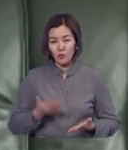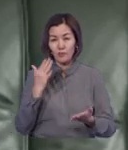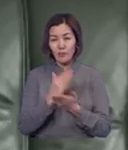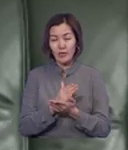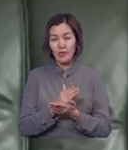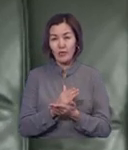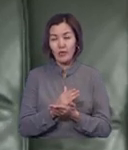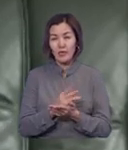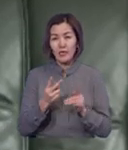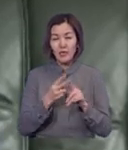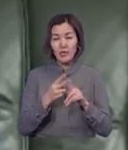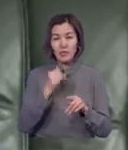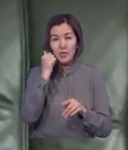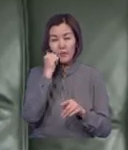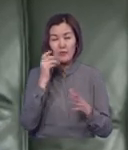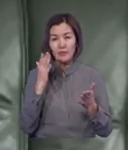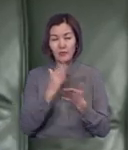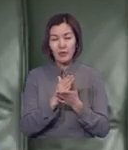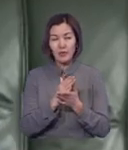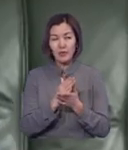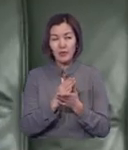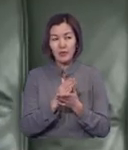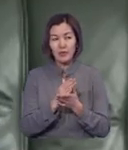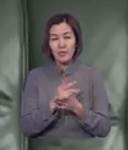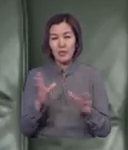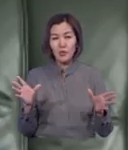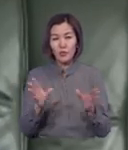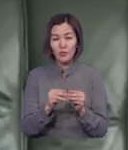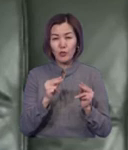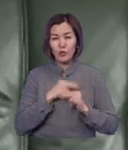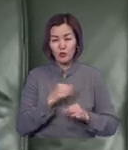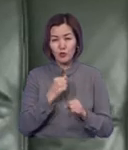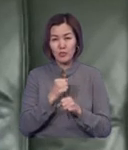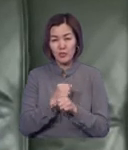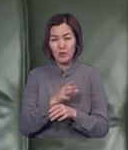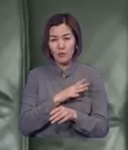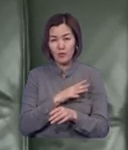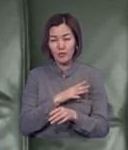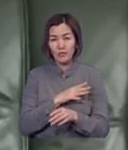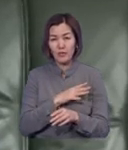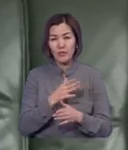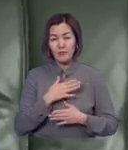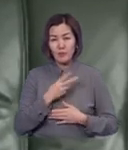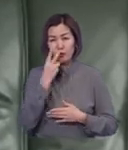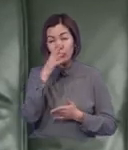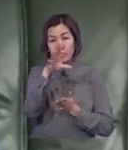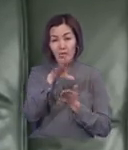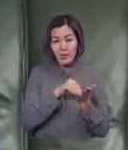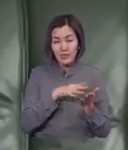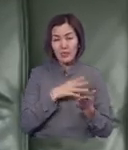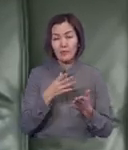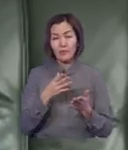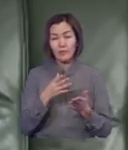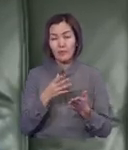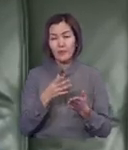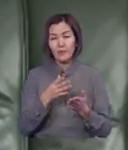бар. Соғыстың бәрі бір дәуірдің біздің ұстаздарымыз. Біз соғыстарға еліктеп, соғыстарға